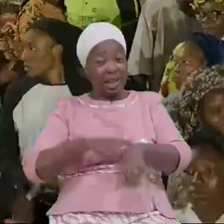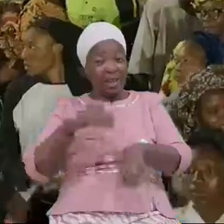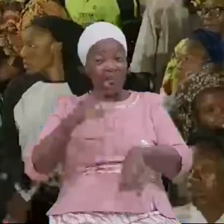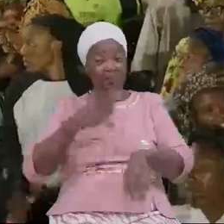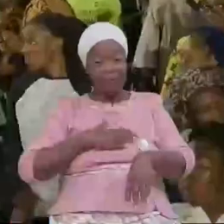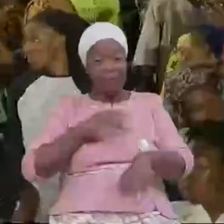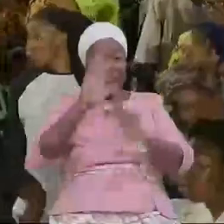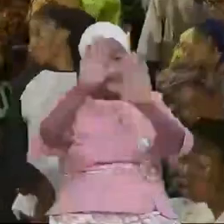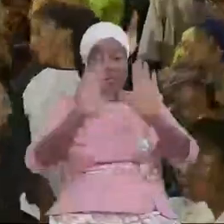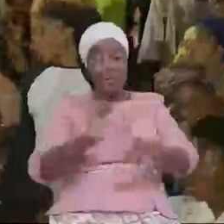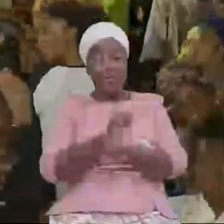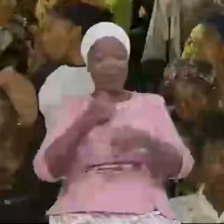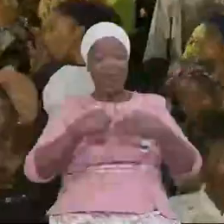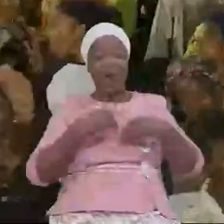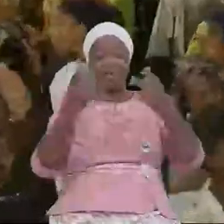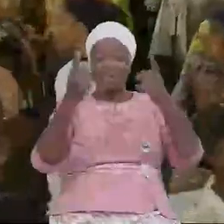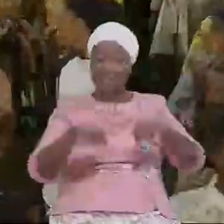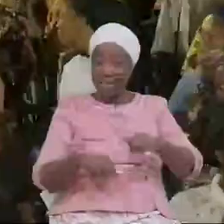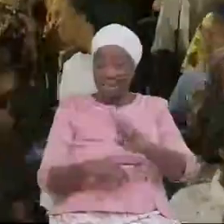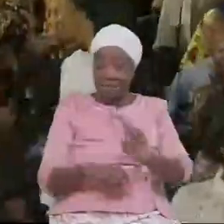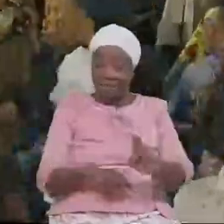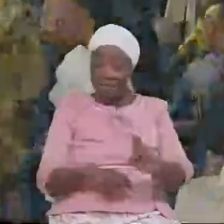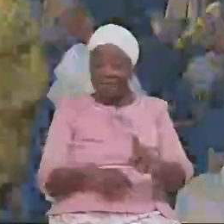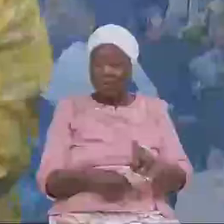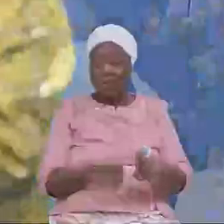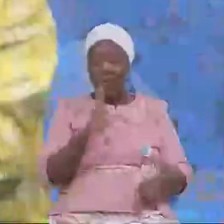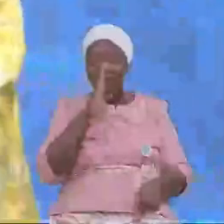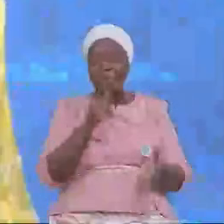sonné? L'heure de mon miracle a sonné.